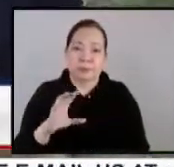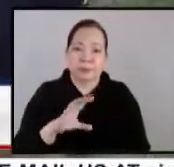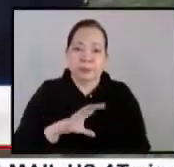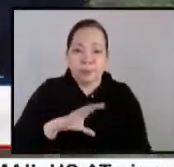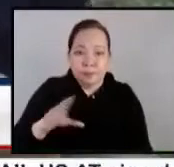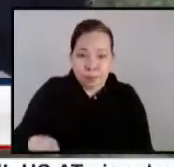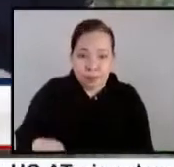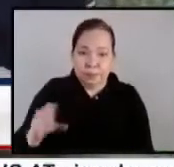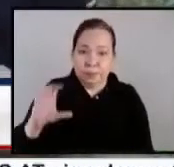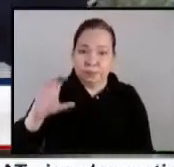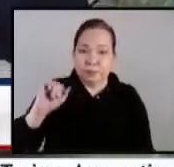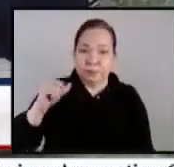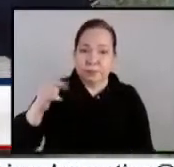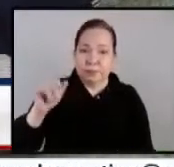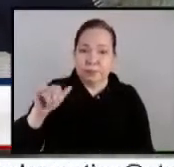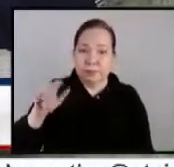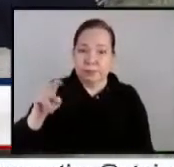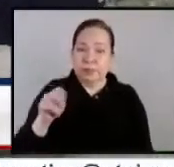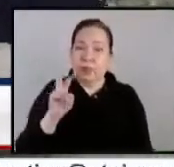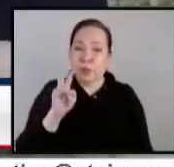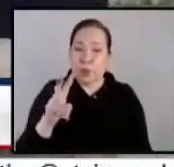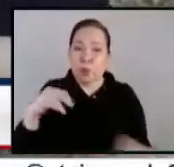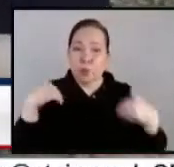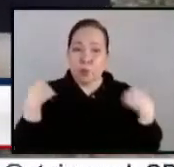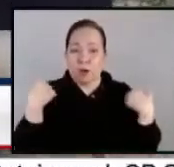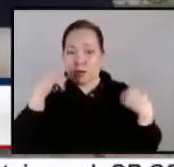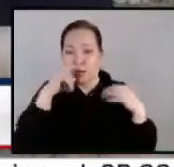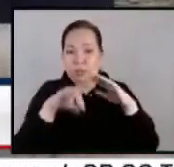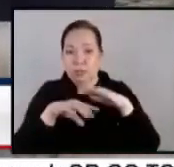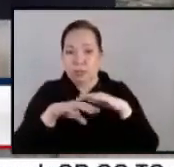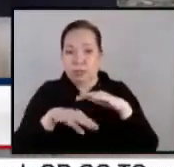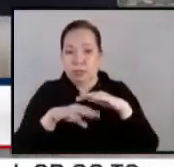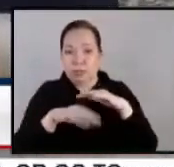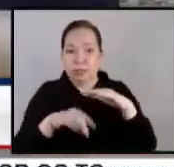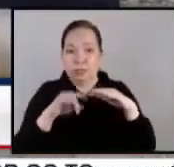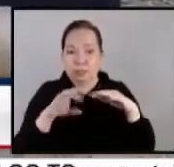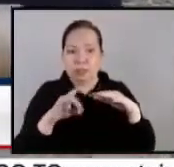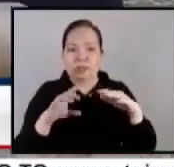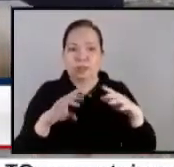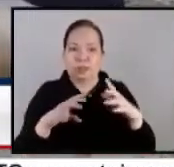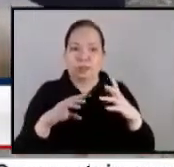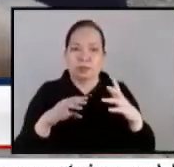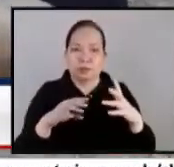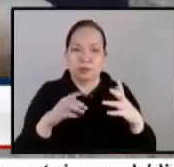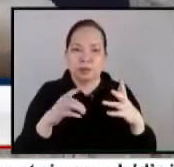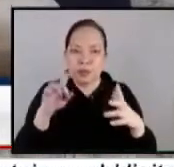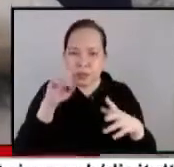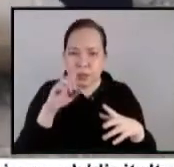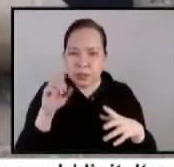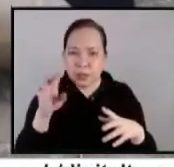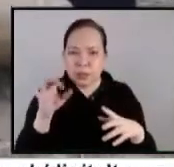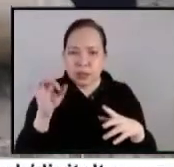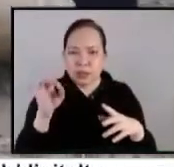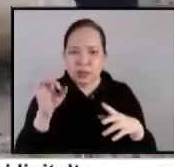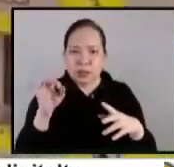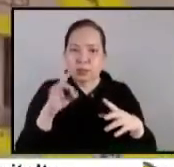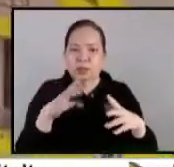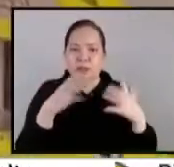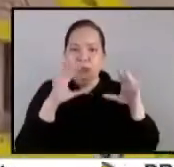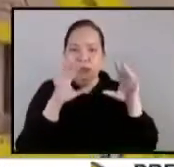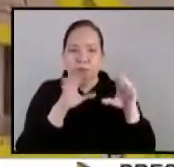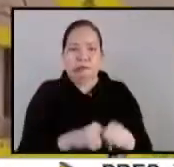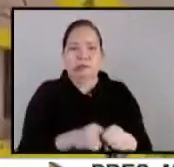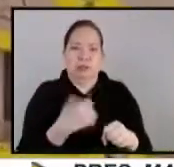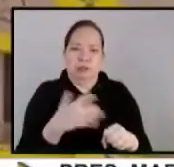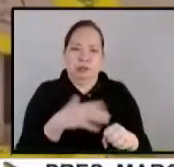isang 18-anyos na lalaki ang naaresto sa isa ring bypass operation sa Libertad, Abulog nitong nakarang araw.